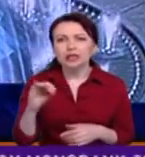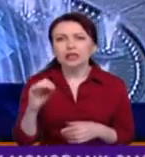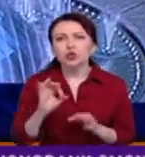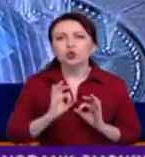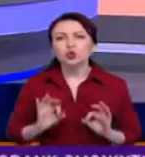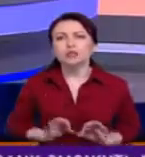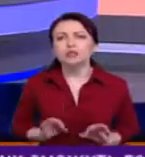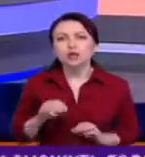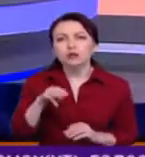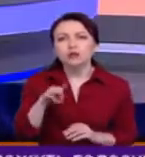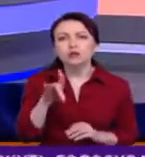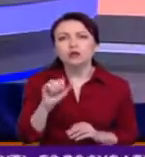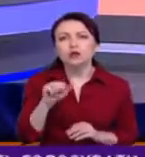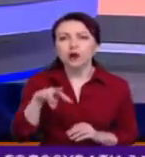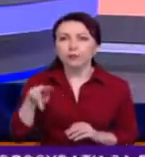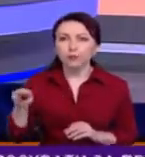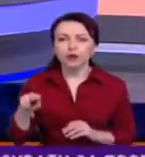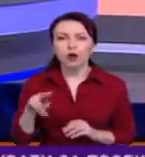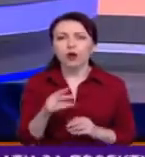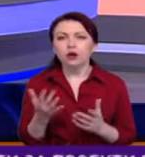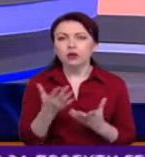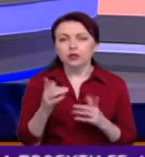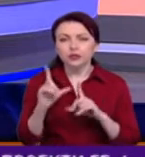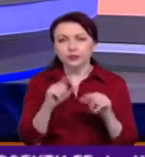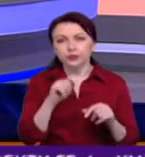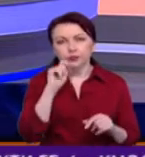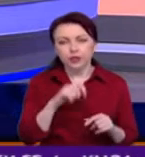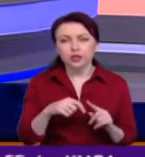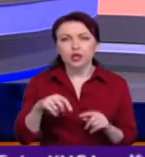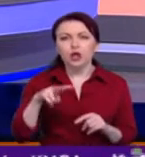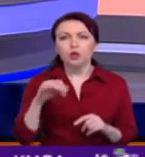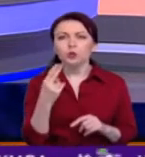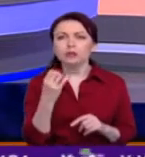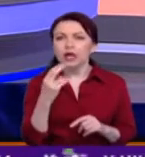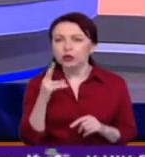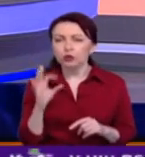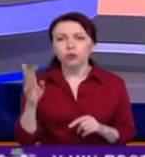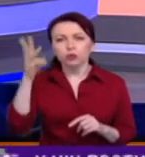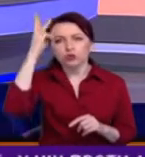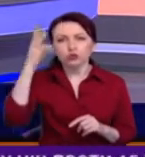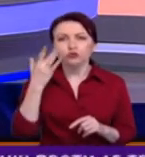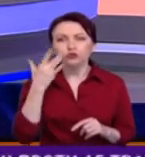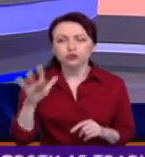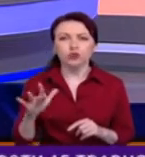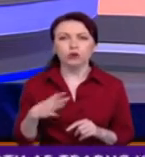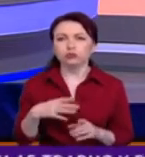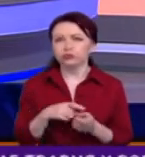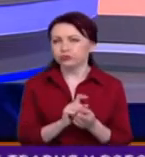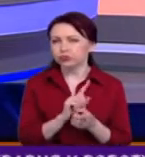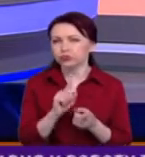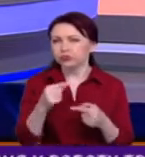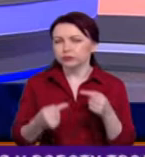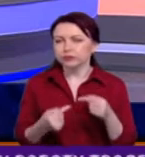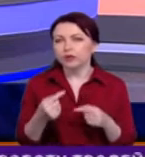є, який їхав чи не їхав в Україну, Луценко, посол Сполучених Штатів, там списки і так далі, і так далі. І каже,